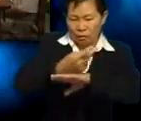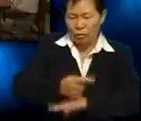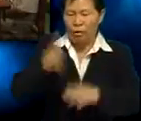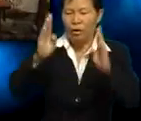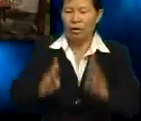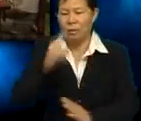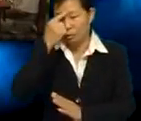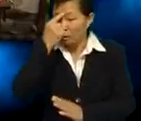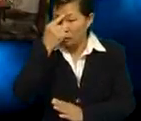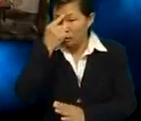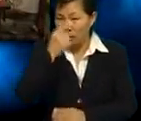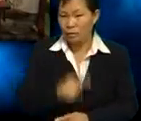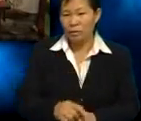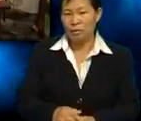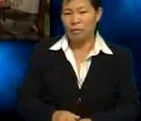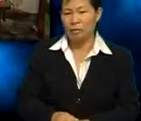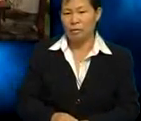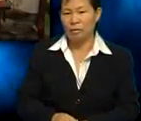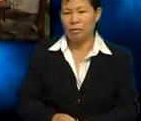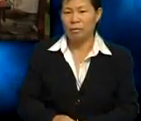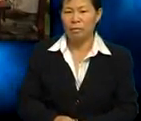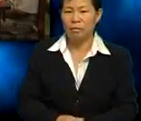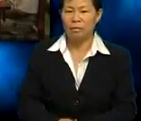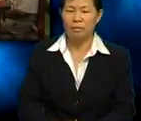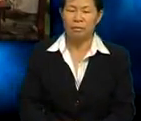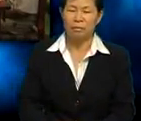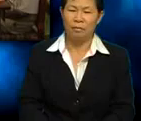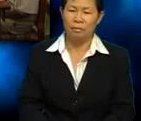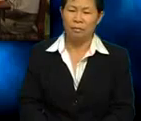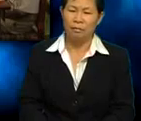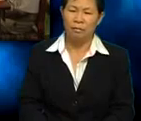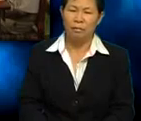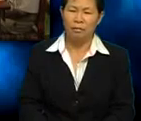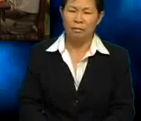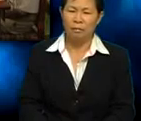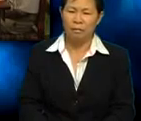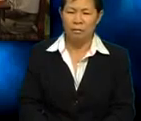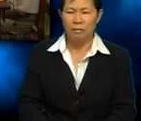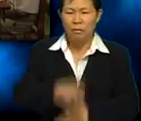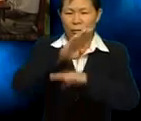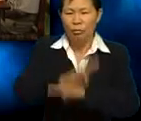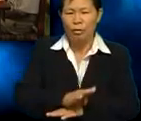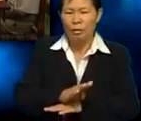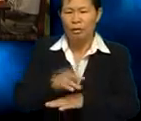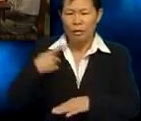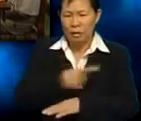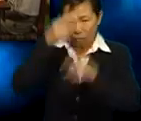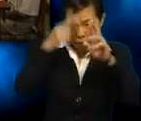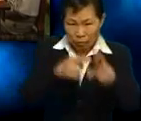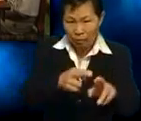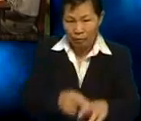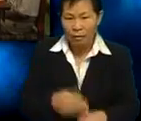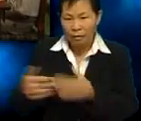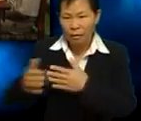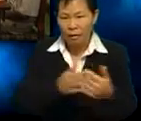kaum India. Tapi saya tak reti lah makan sudah pisang. Baru saya pun kepegan. James, inilah budaya mereka. Kita kenalah hormat.